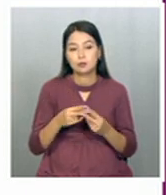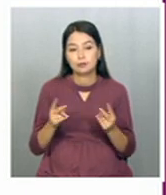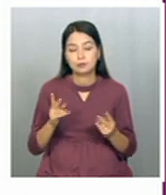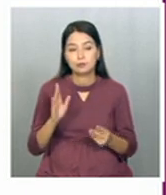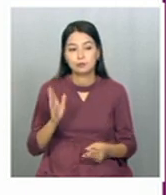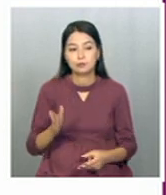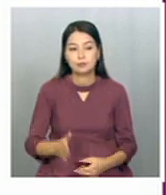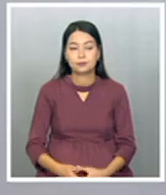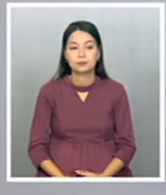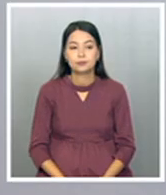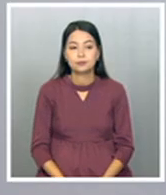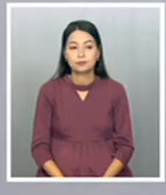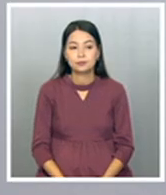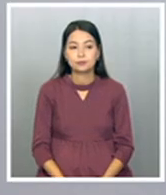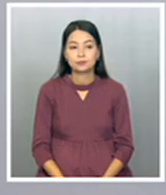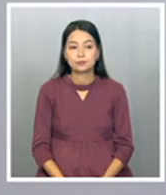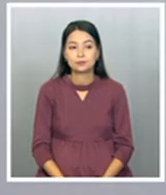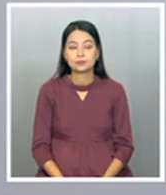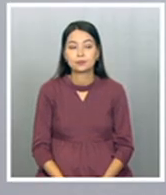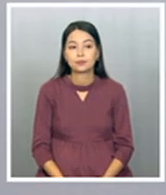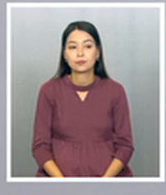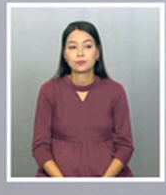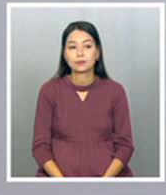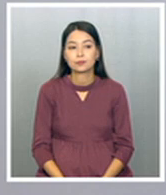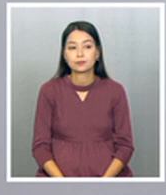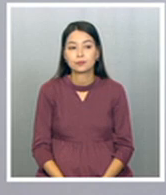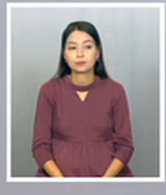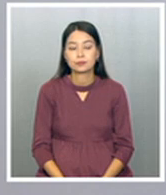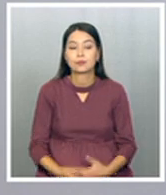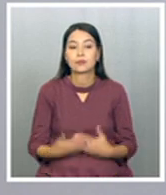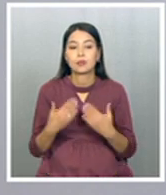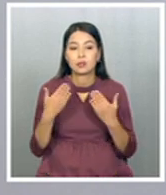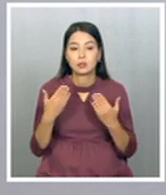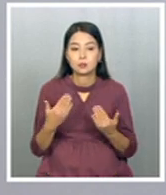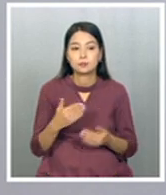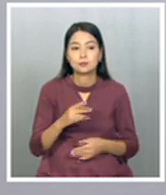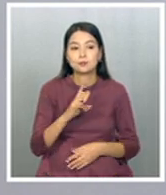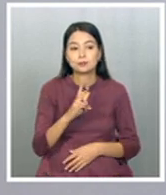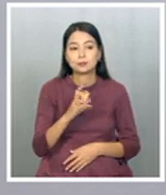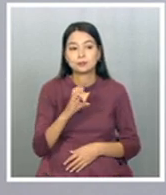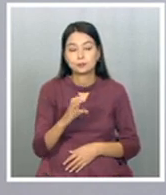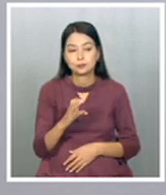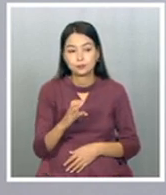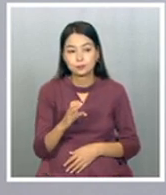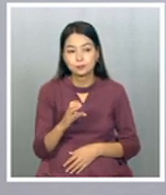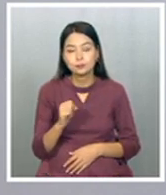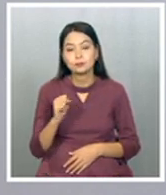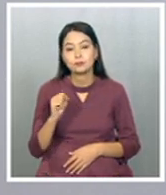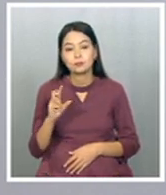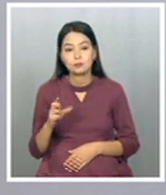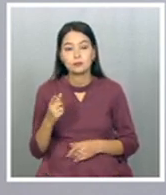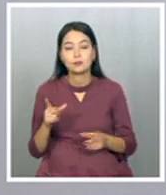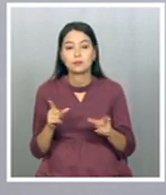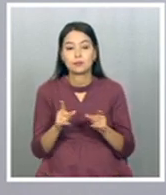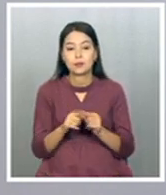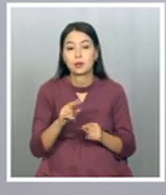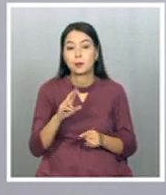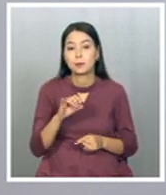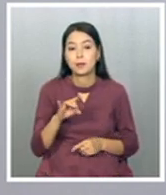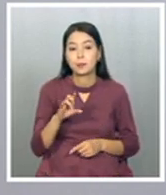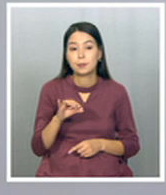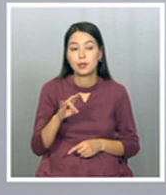екендігі шығады. Демек, HC кесіндісі AB қабырғасына